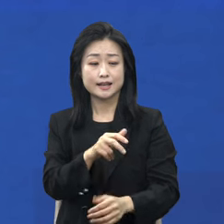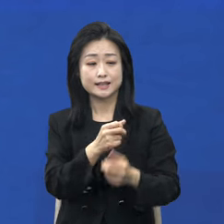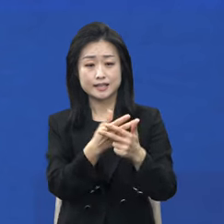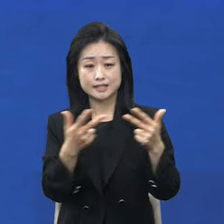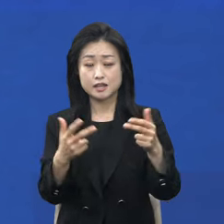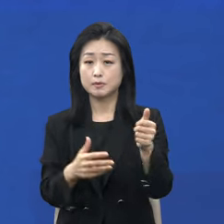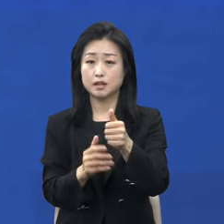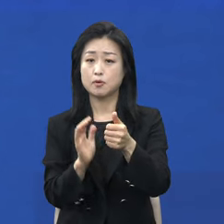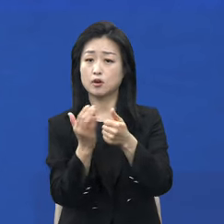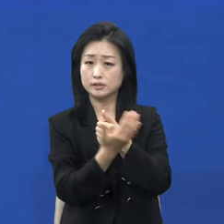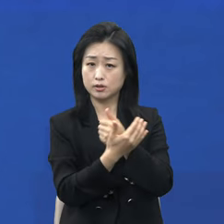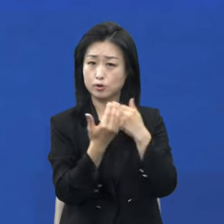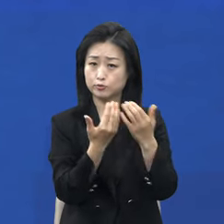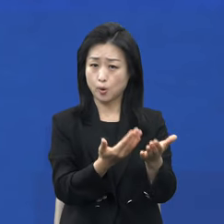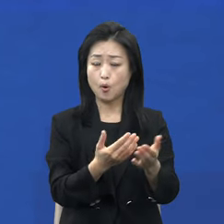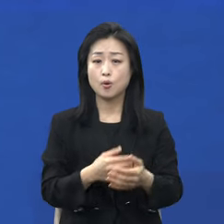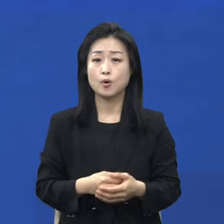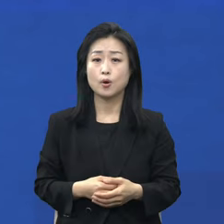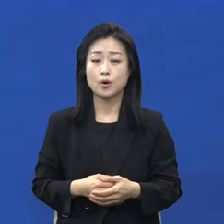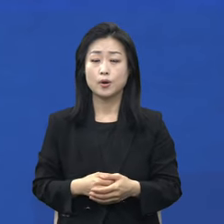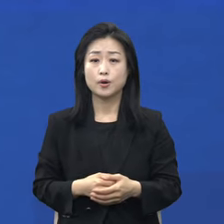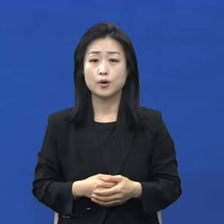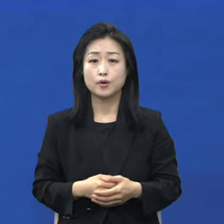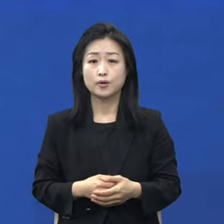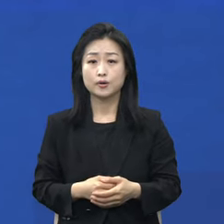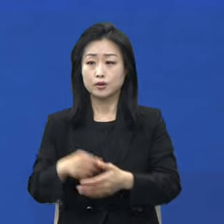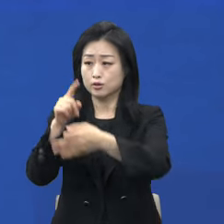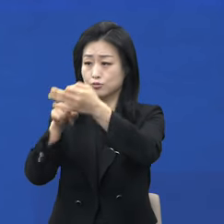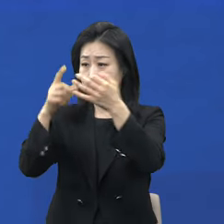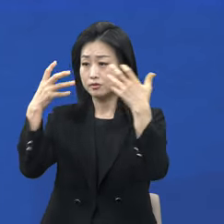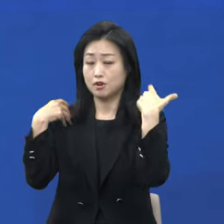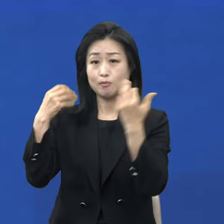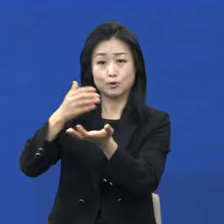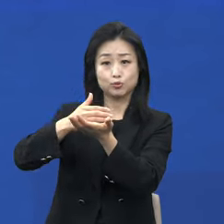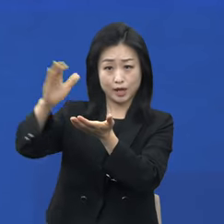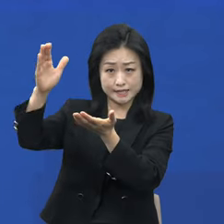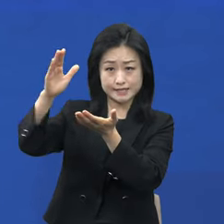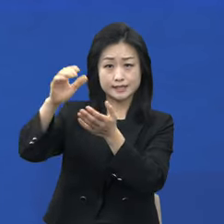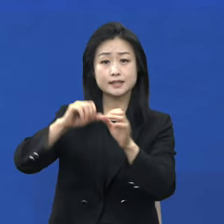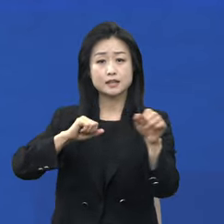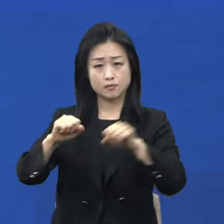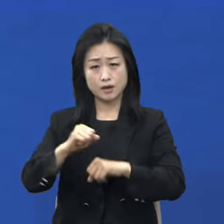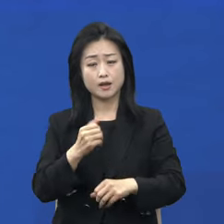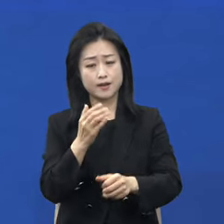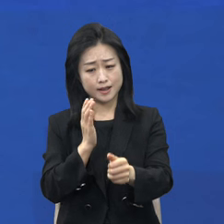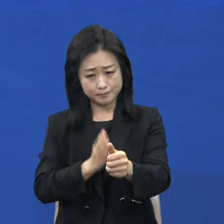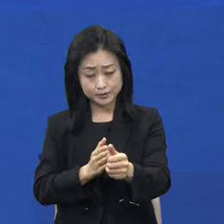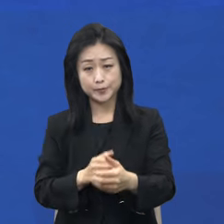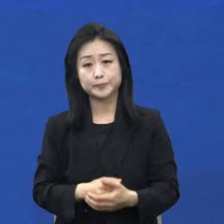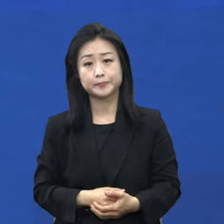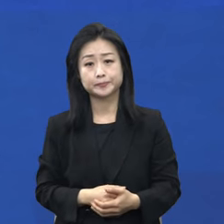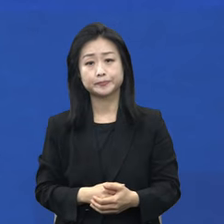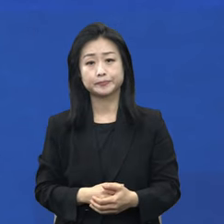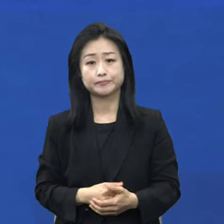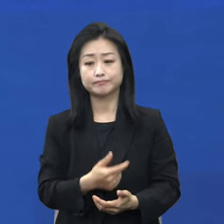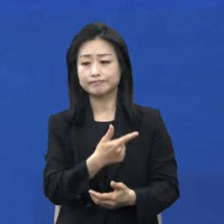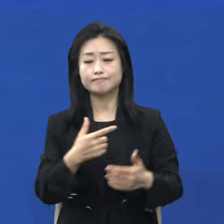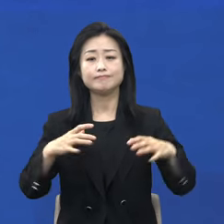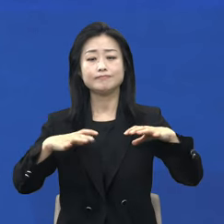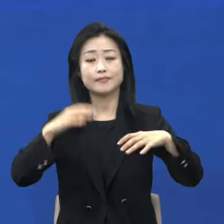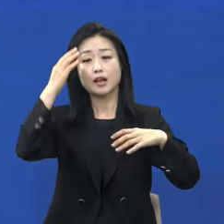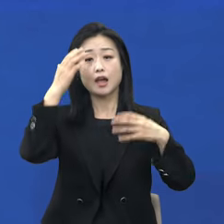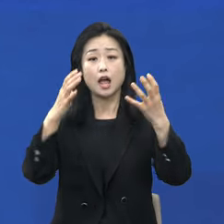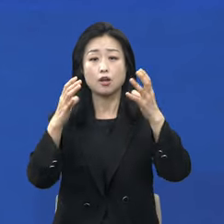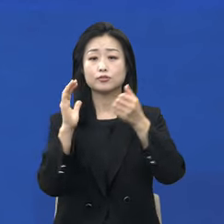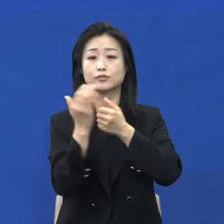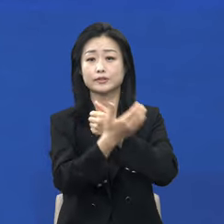이재명 대표를 지키고 무도한 윤석열 정권 퇴진을 나섭시다. 그래야 자랑스러운